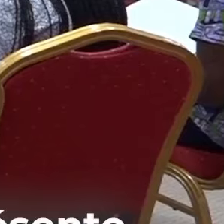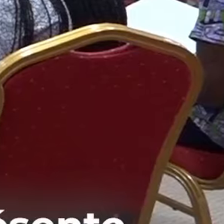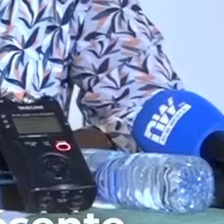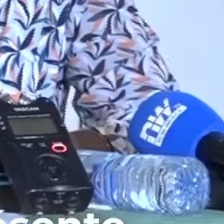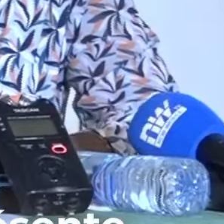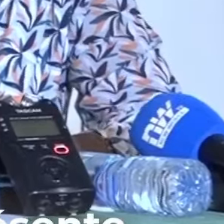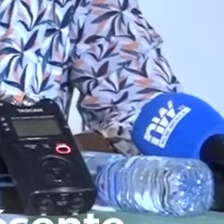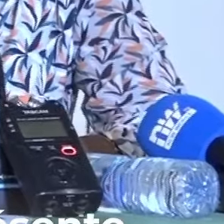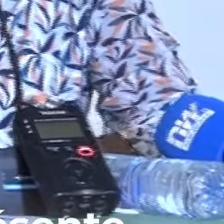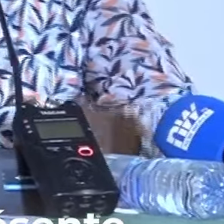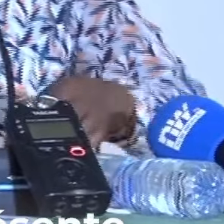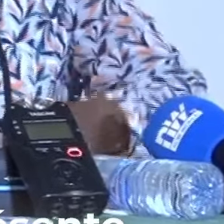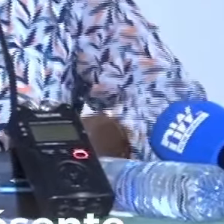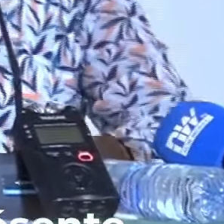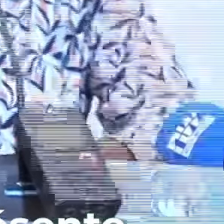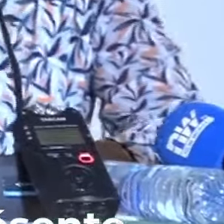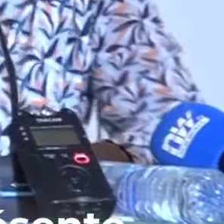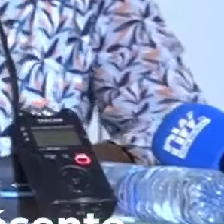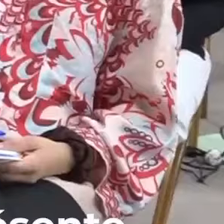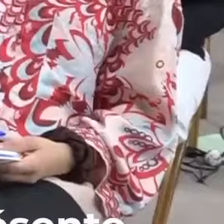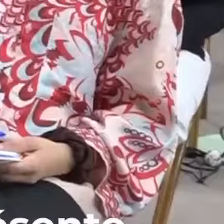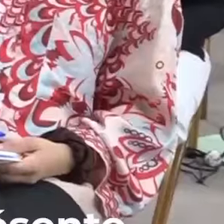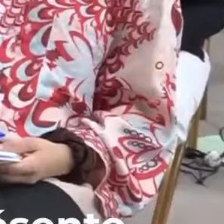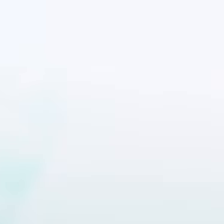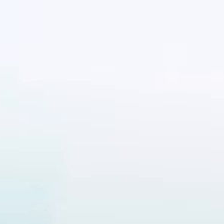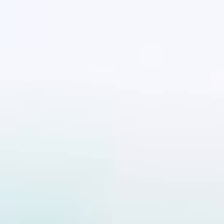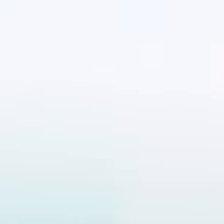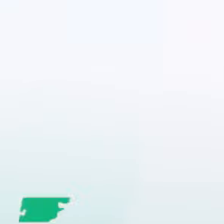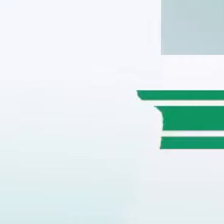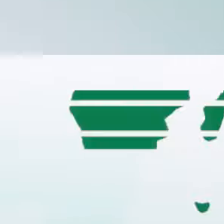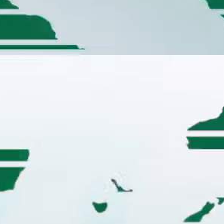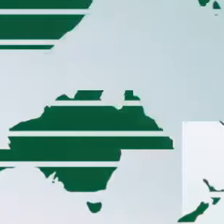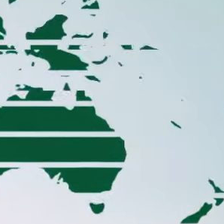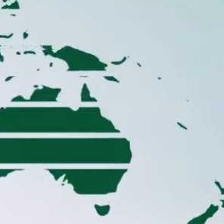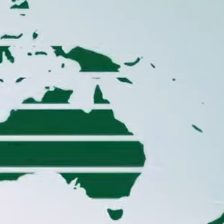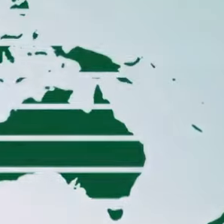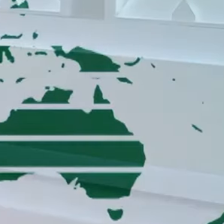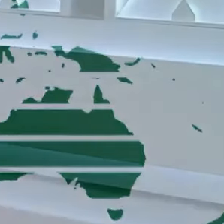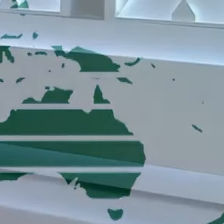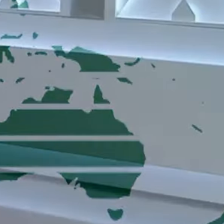du Togo à découvrir dans ce journal.